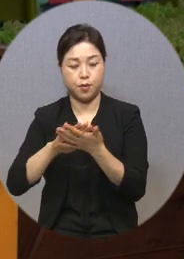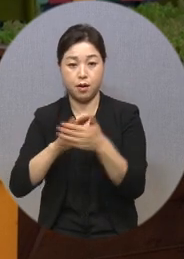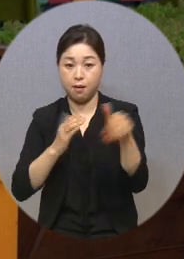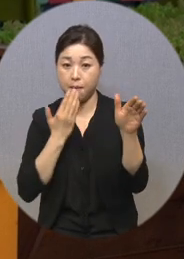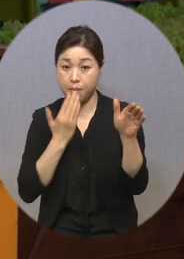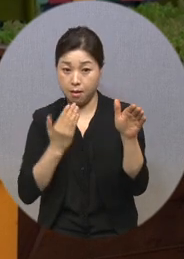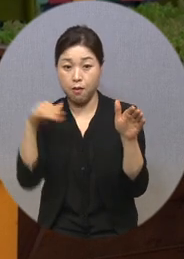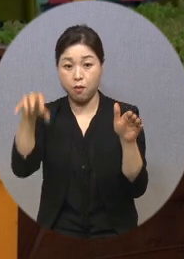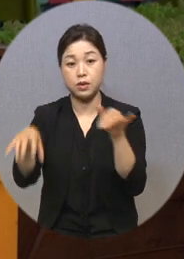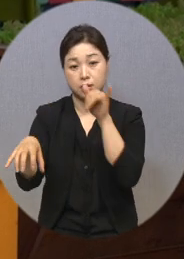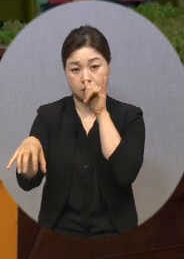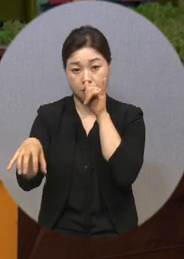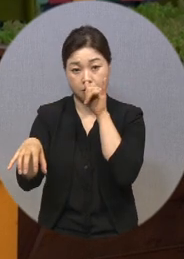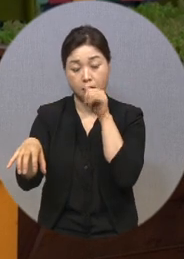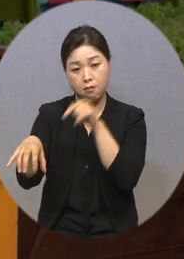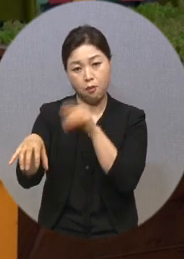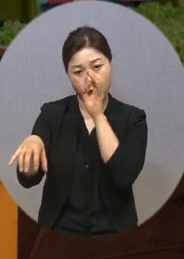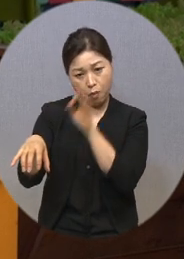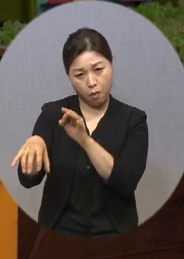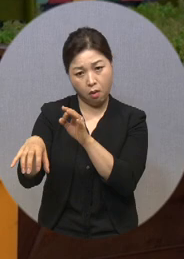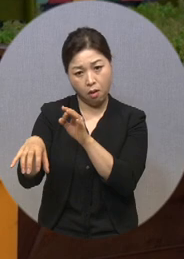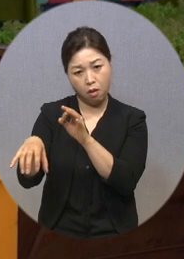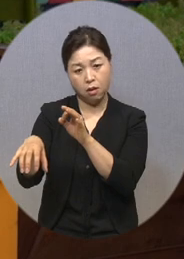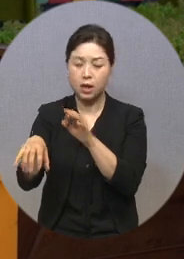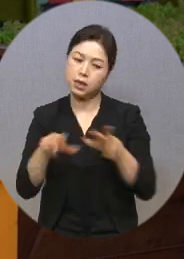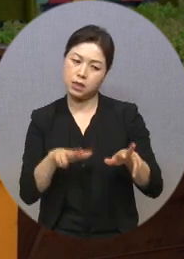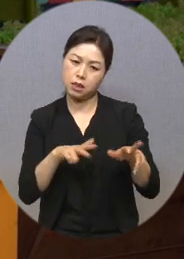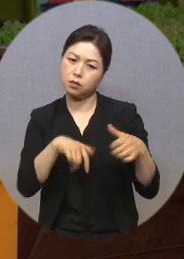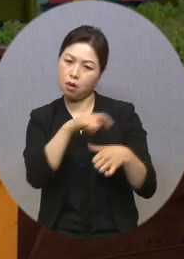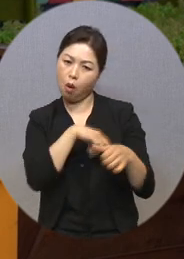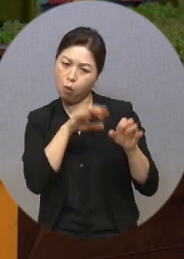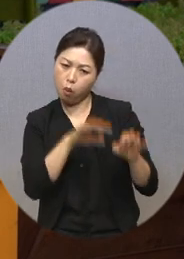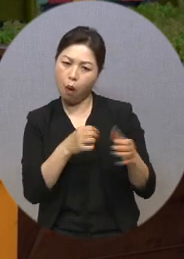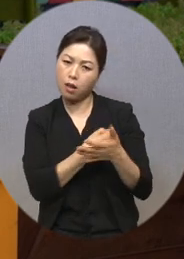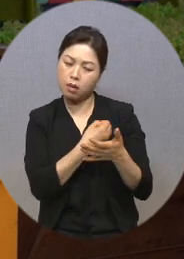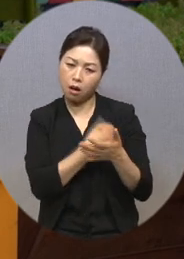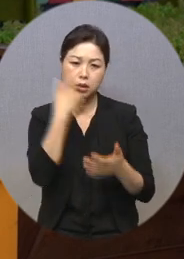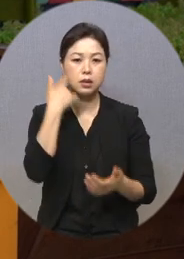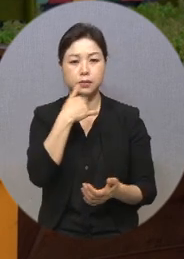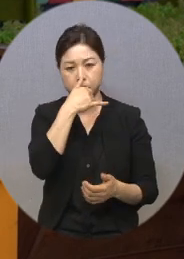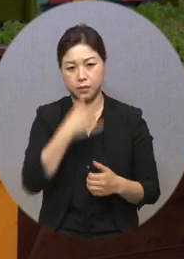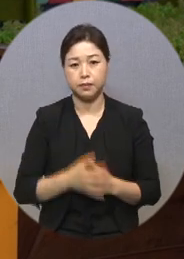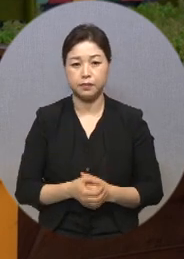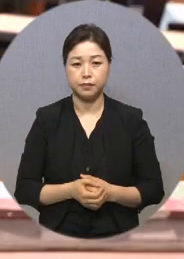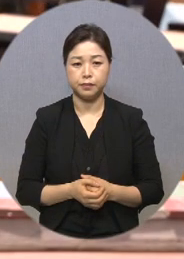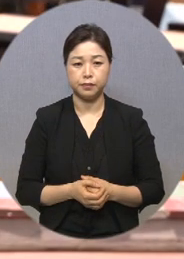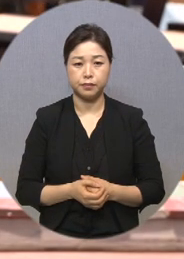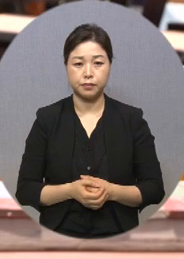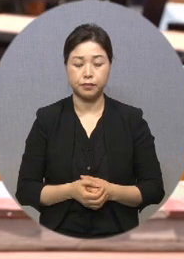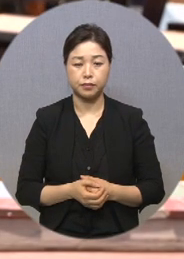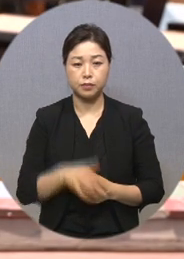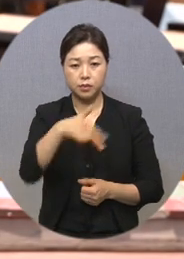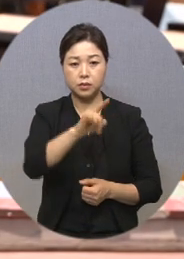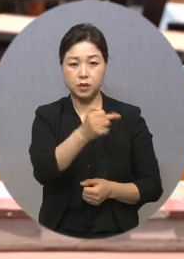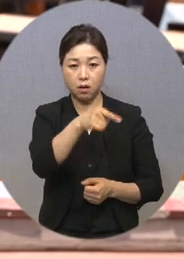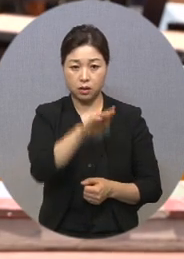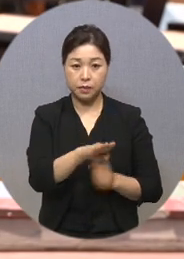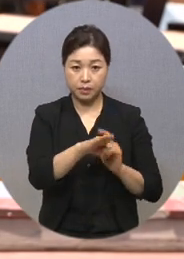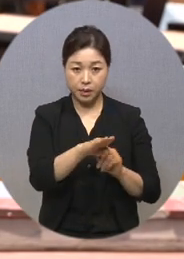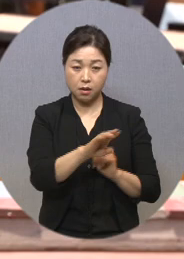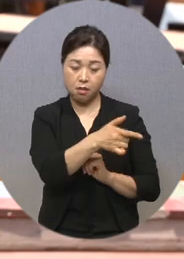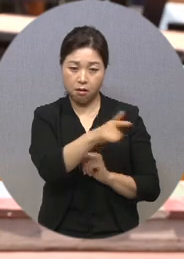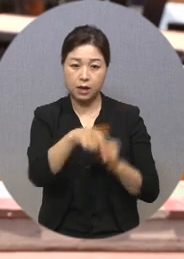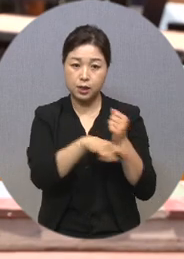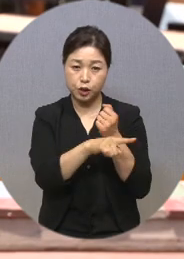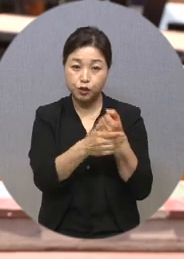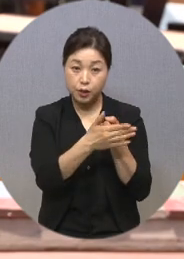있는 곳이 있습니다 그런 것을 볼 때면 굉장히 안타까운 생각이고 많이 들어요 정읍에서 물론 여러 가지 이유